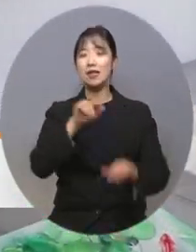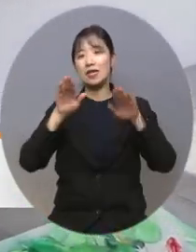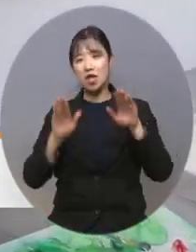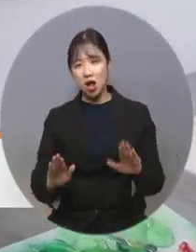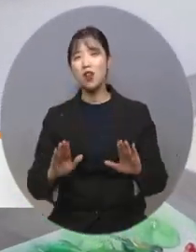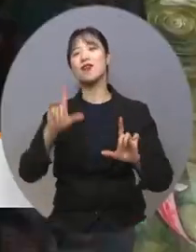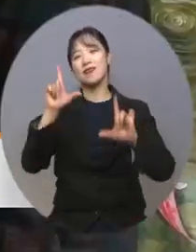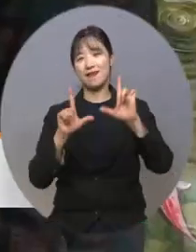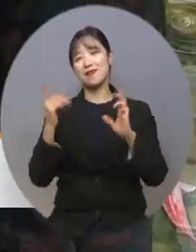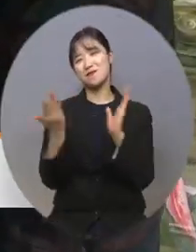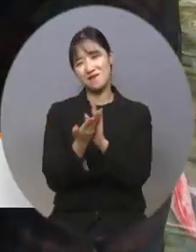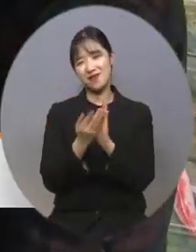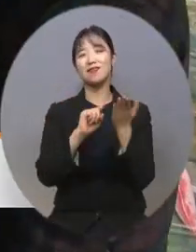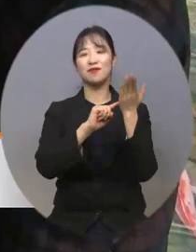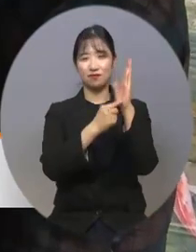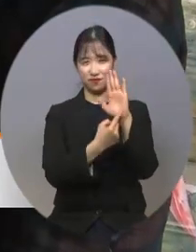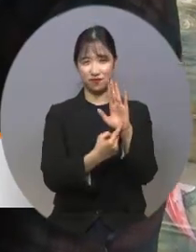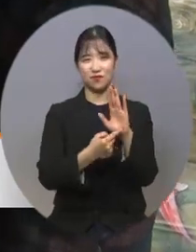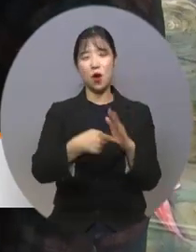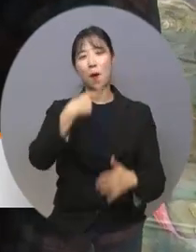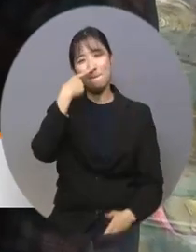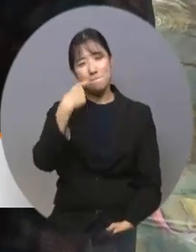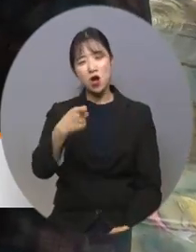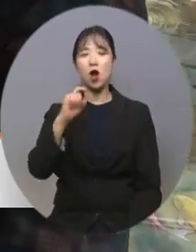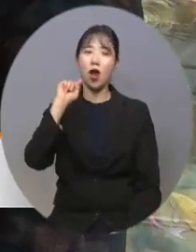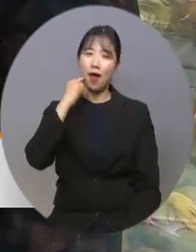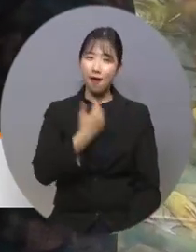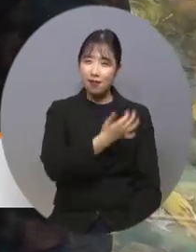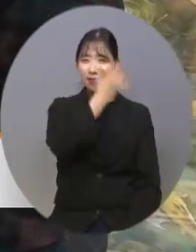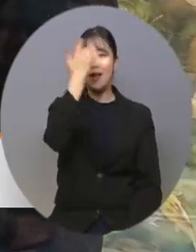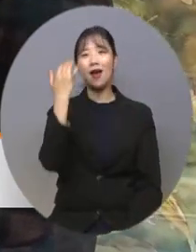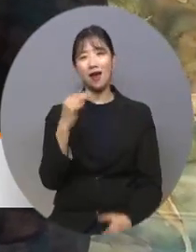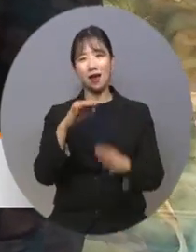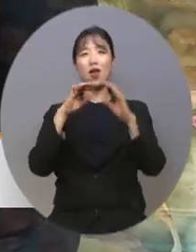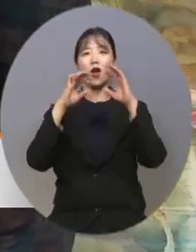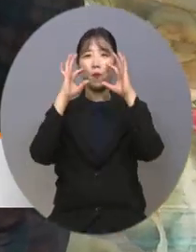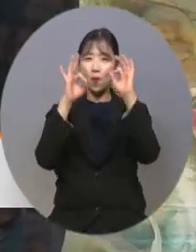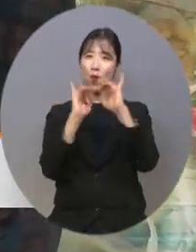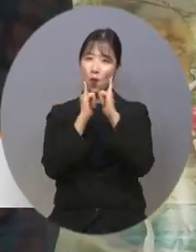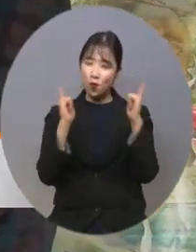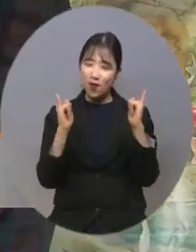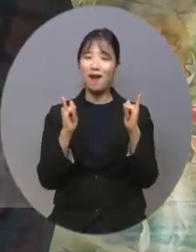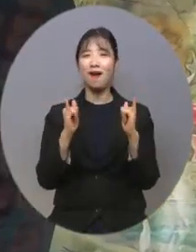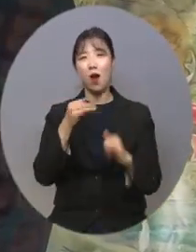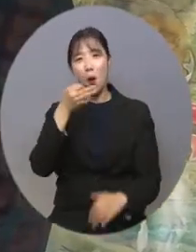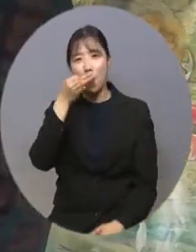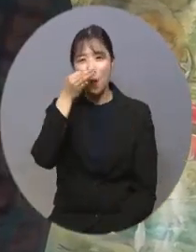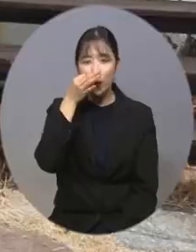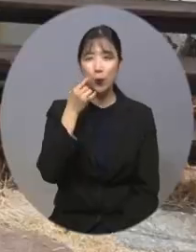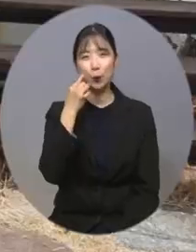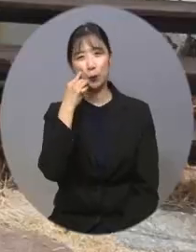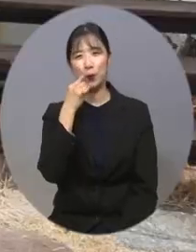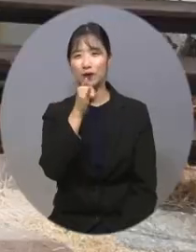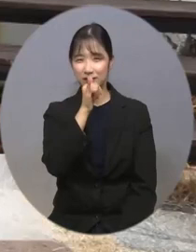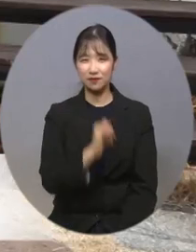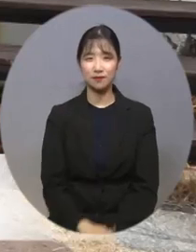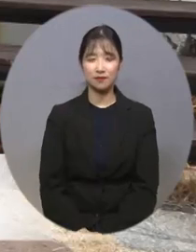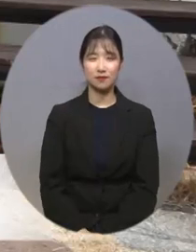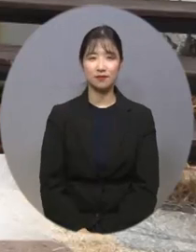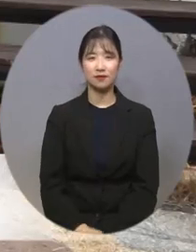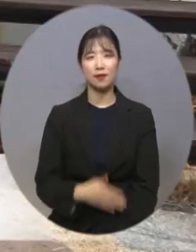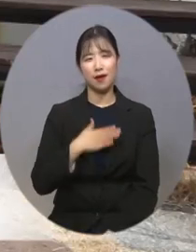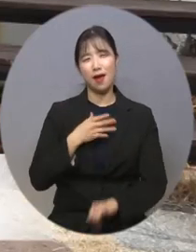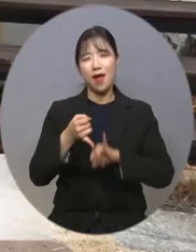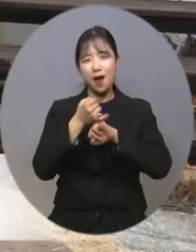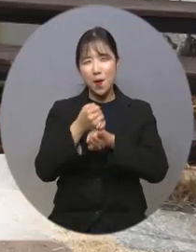작품들은 수채화 특유의 멋과 아름다움이 더해져 관람객들을 다가서게 하고 있습니다. 제가 꼭